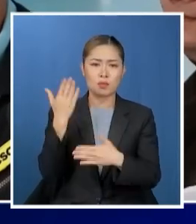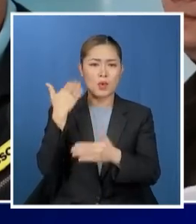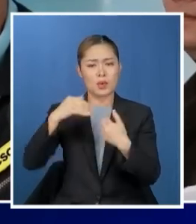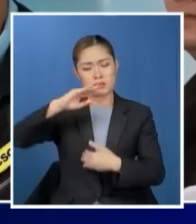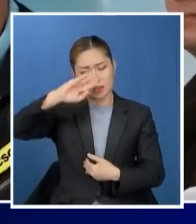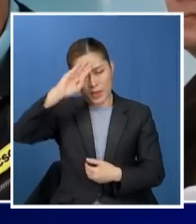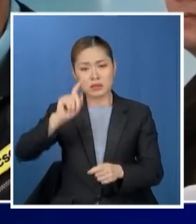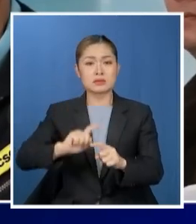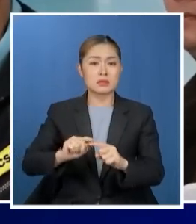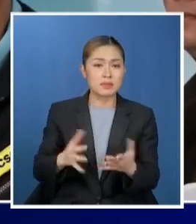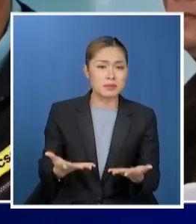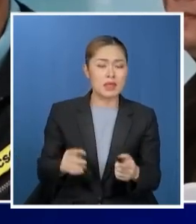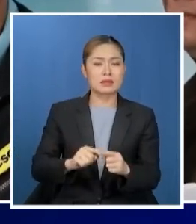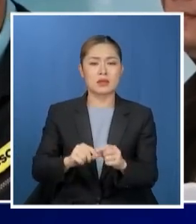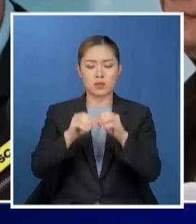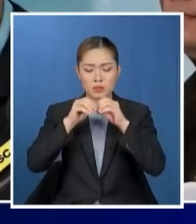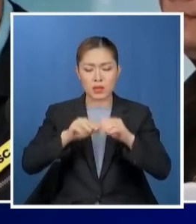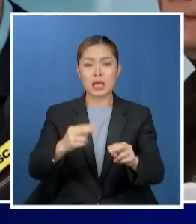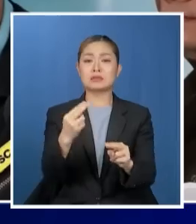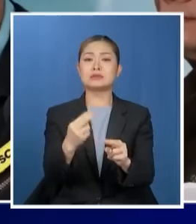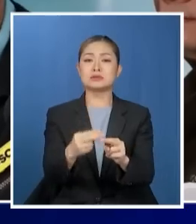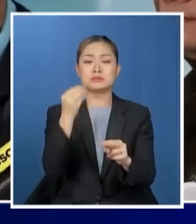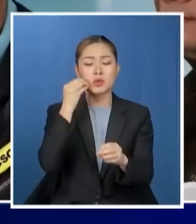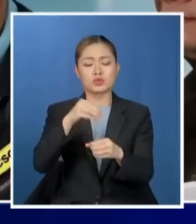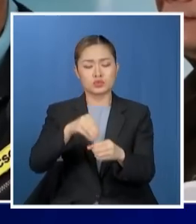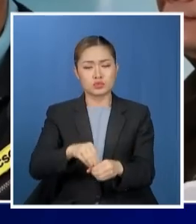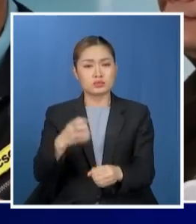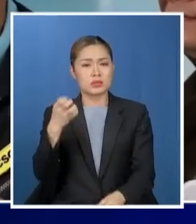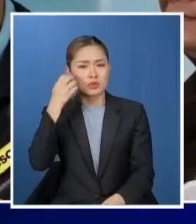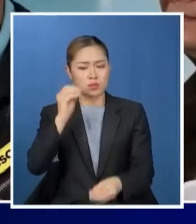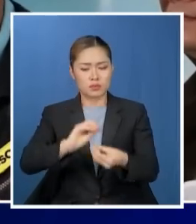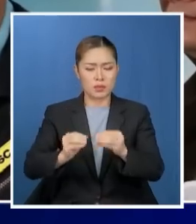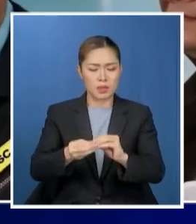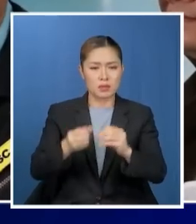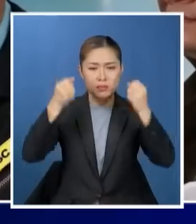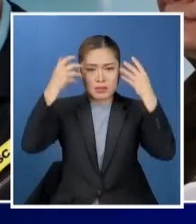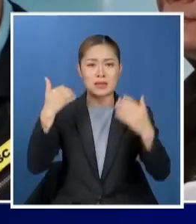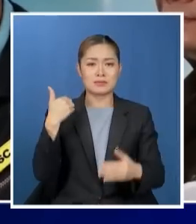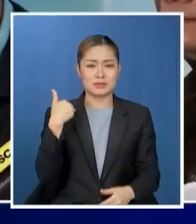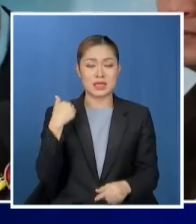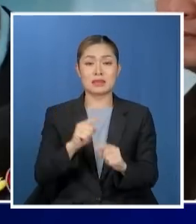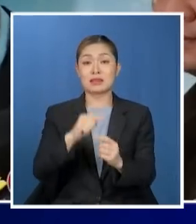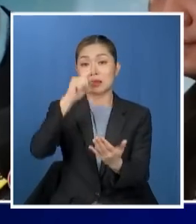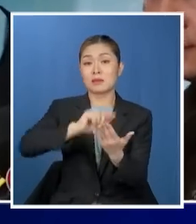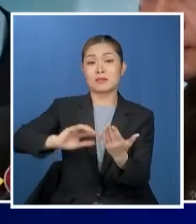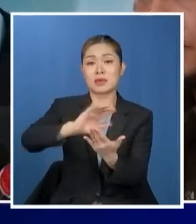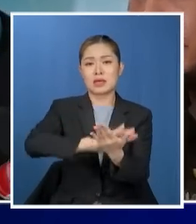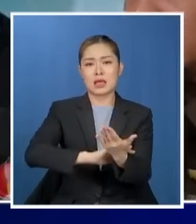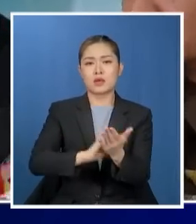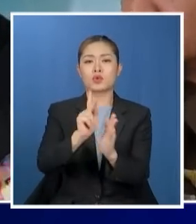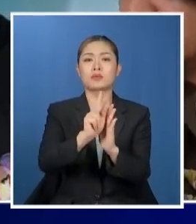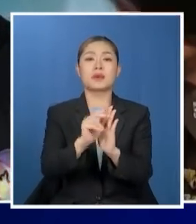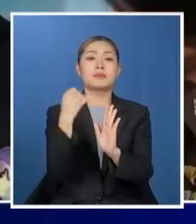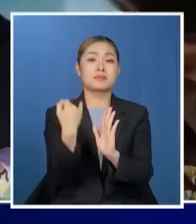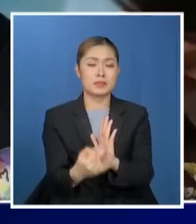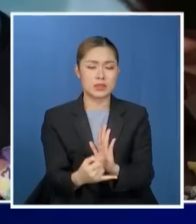การรักษาพยาบาลแต่ที่ออกไปมันมีชื่อที่อยู่เบอร์โทรแต่จริงๆก็มีเลขบัตรประชาชนด้วยแต่ในไทยถือเป็นเรื่องที่ผิดตามก